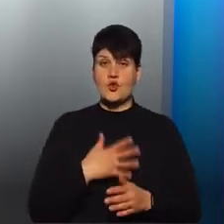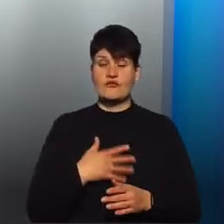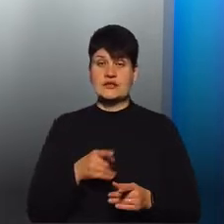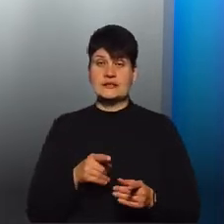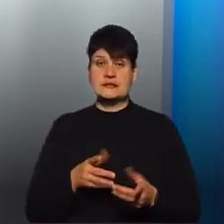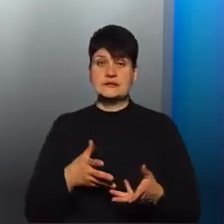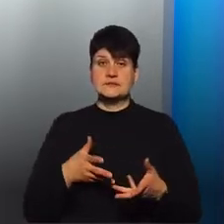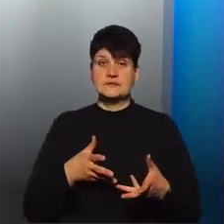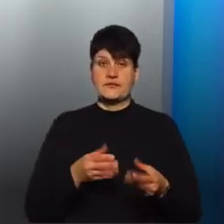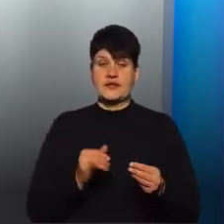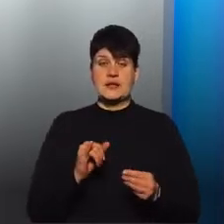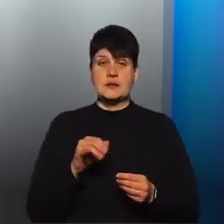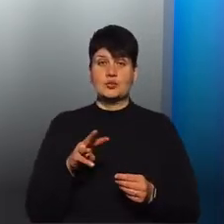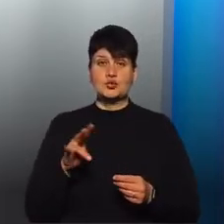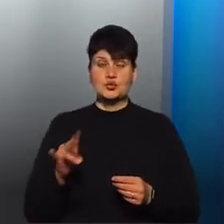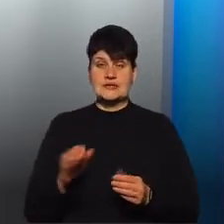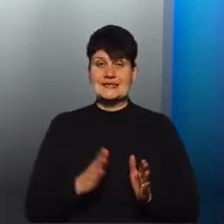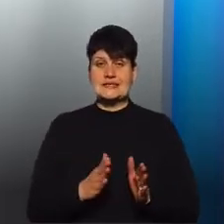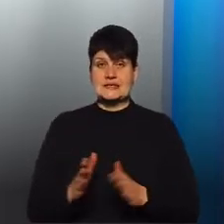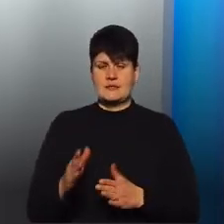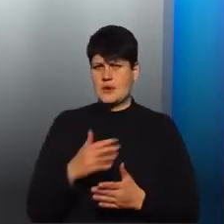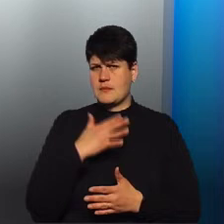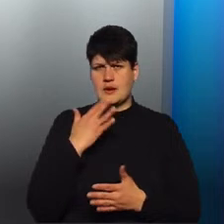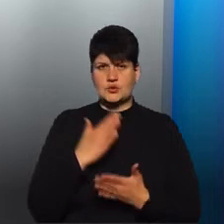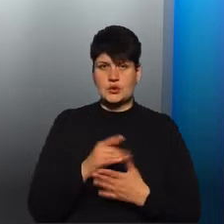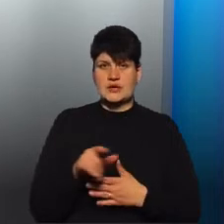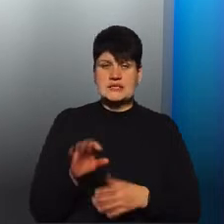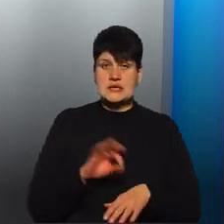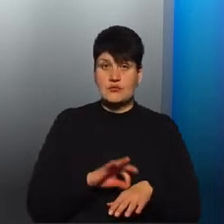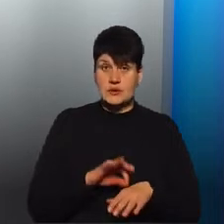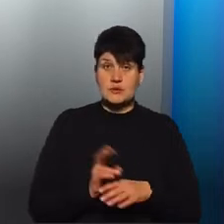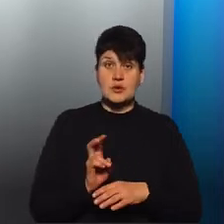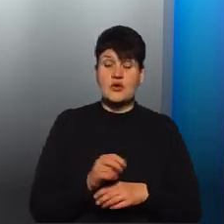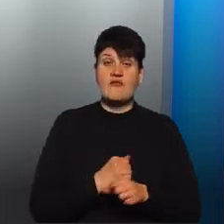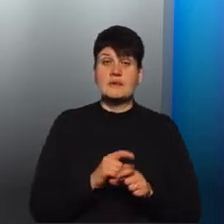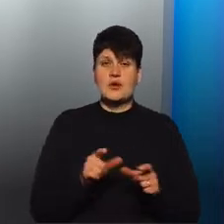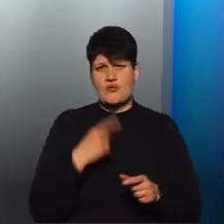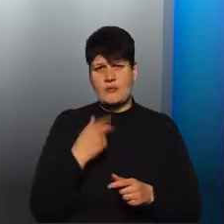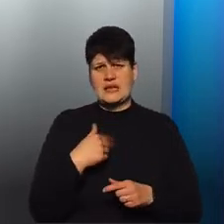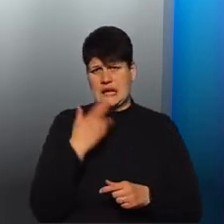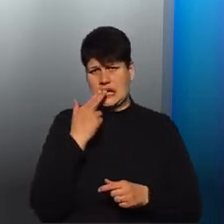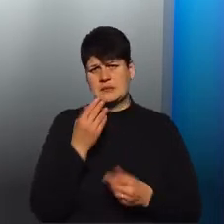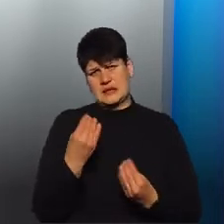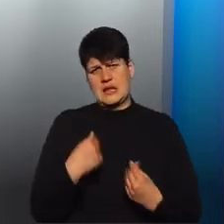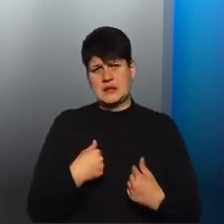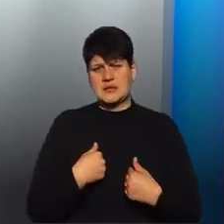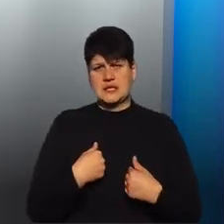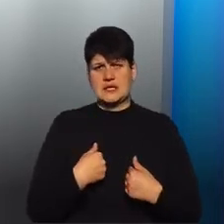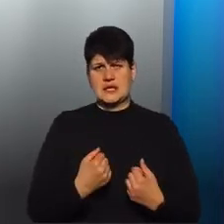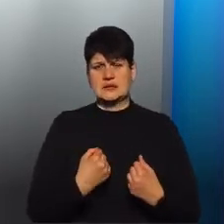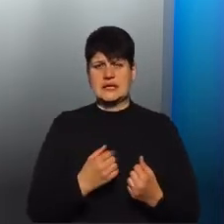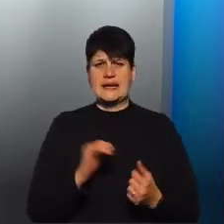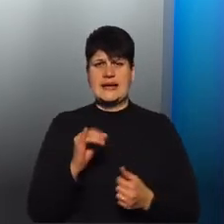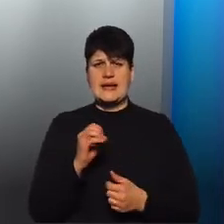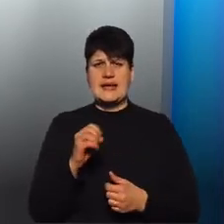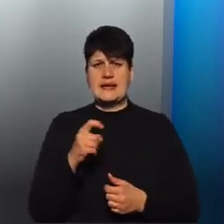систему. І дуже багато є, так от захворіла людина, приходить в аптеку і каже, от в мене грип, дайте мені там щось для імунної системи, хінацейку поп'ю. Ні в